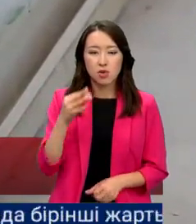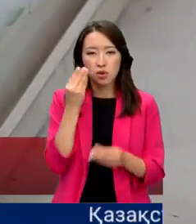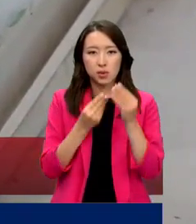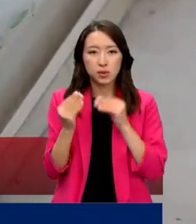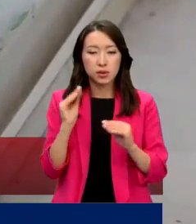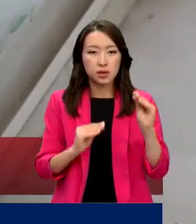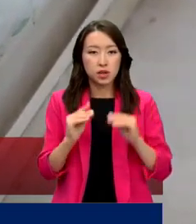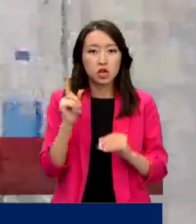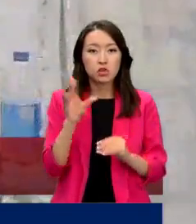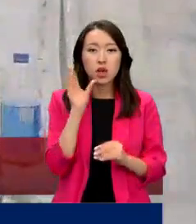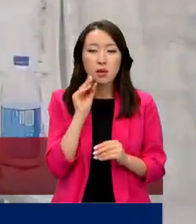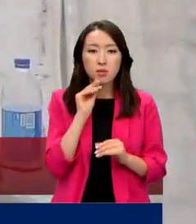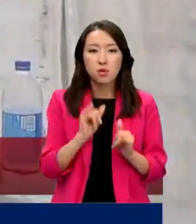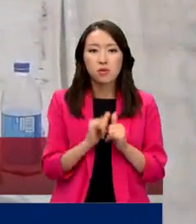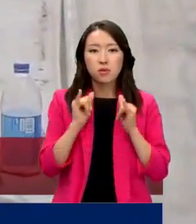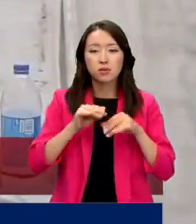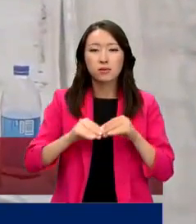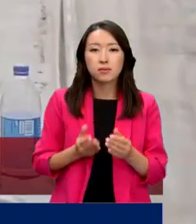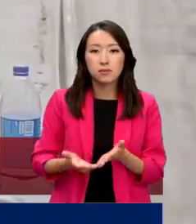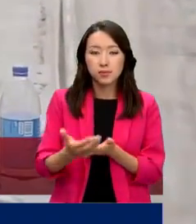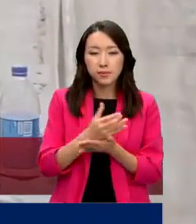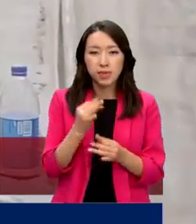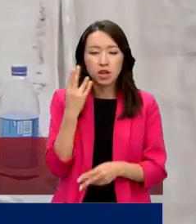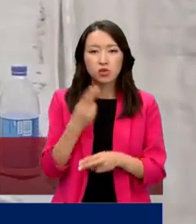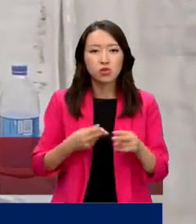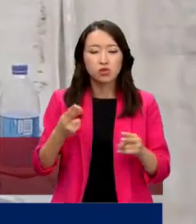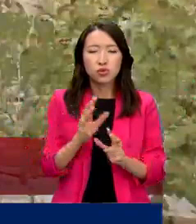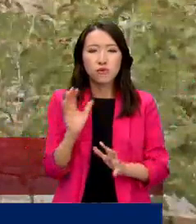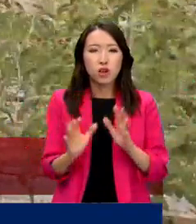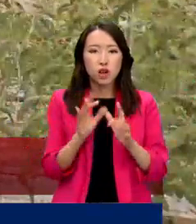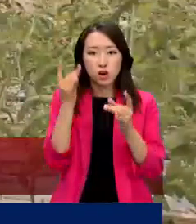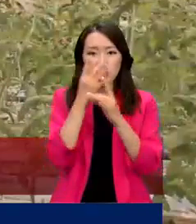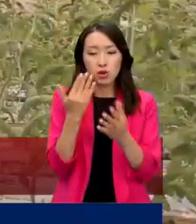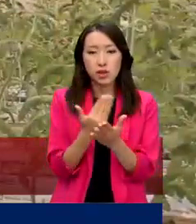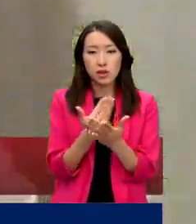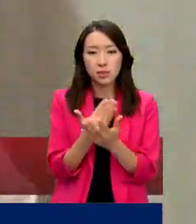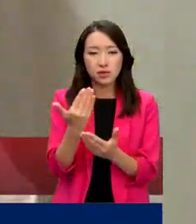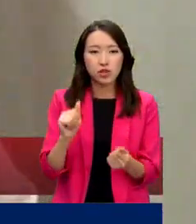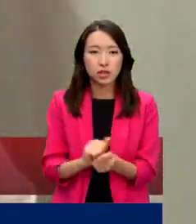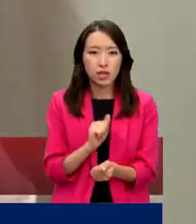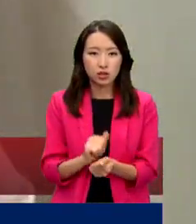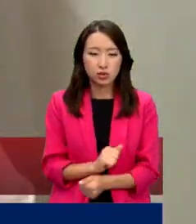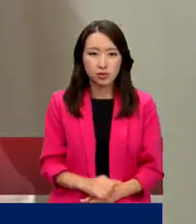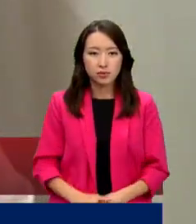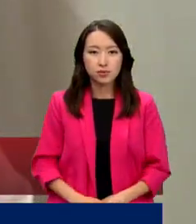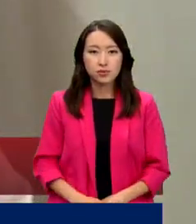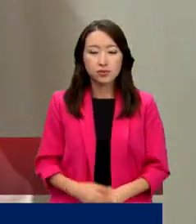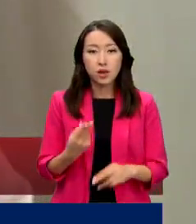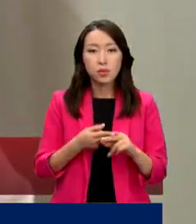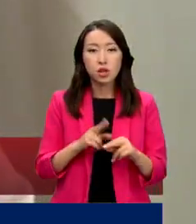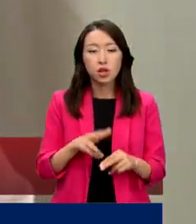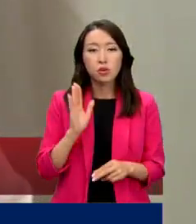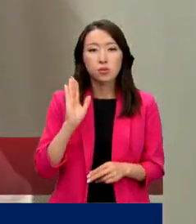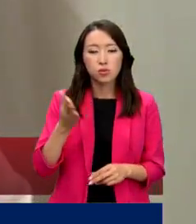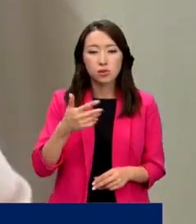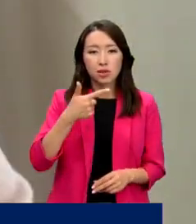организмов, что позволило бы увеличить урожайность и устойчивость выращиваемых культур, например, к засухе. Потому что будут